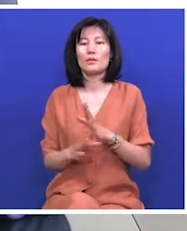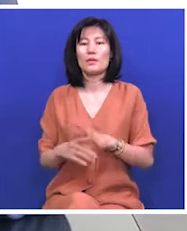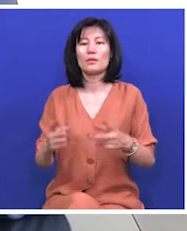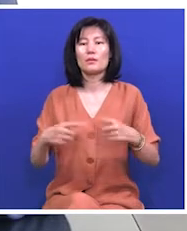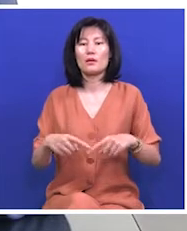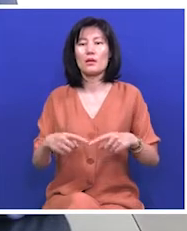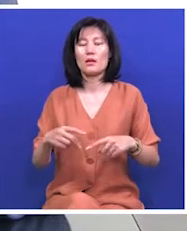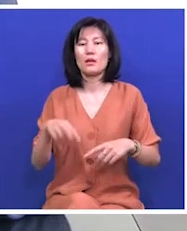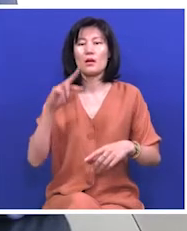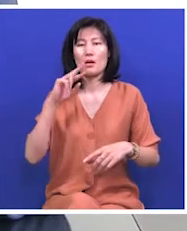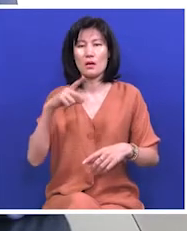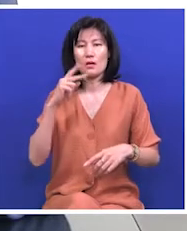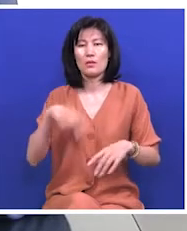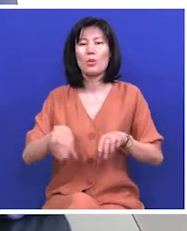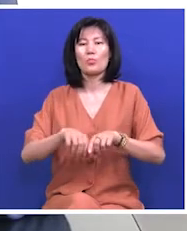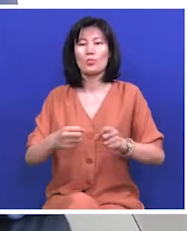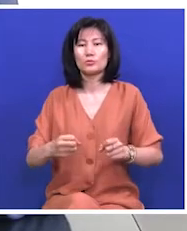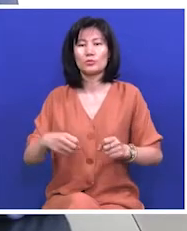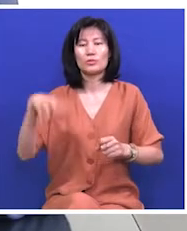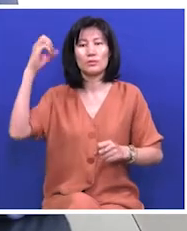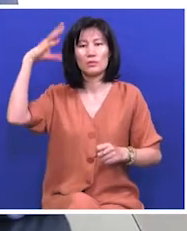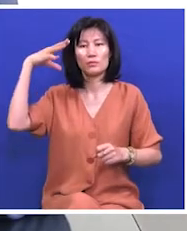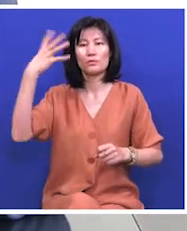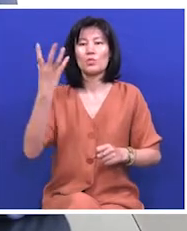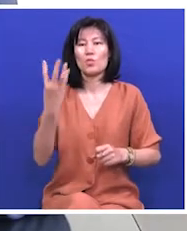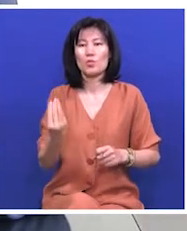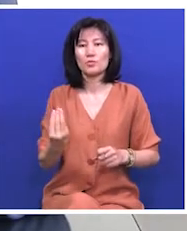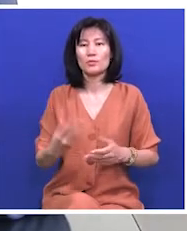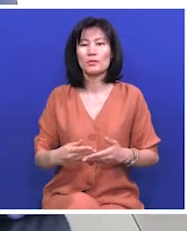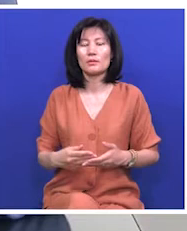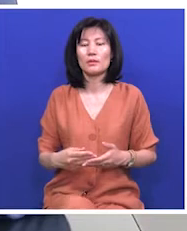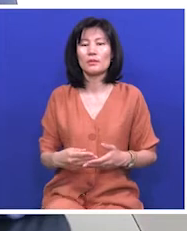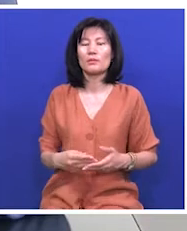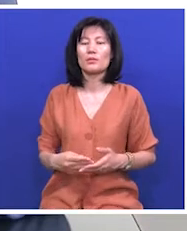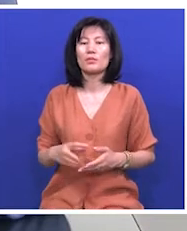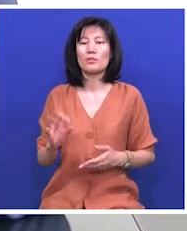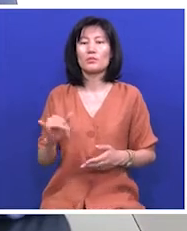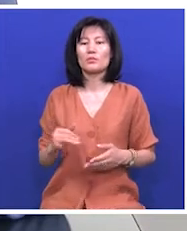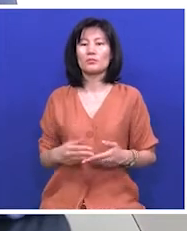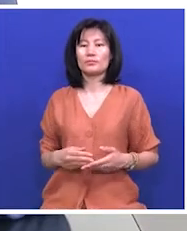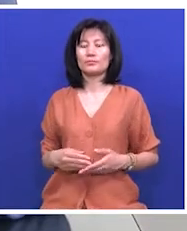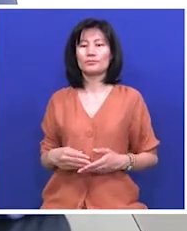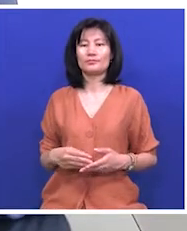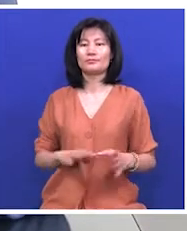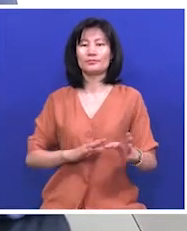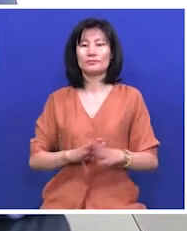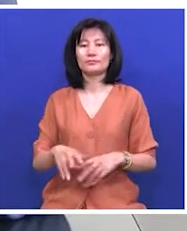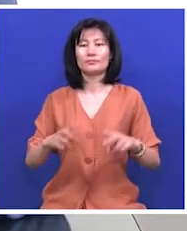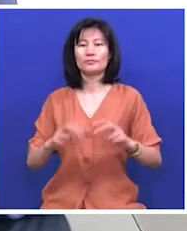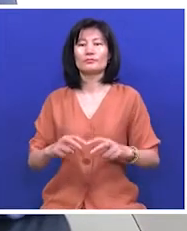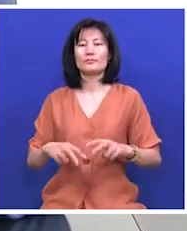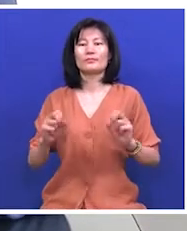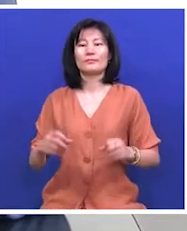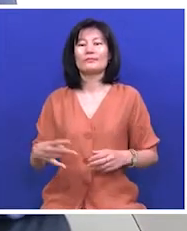немесе сонда техникалық бір ақаудың кесірінен өшіп жатады. Кез келген бір апаттан кейін, өшіруден кейін бізде